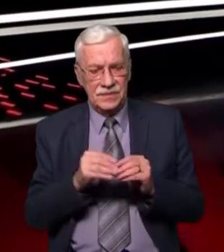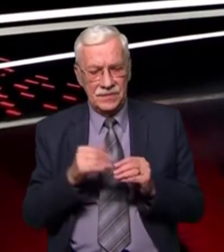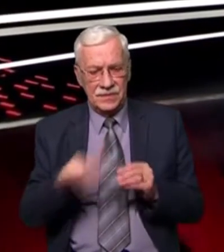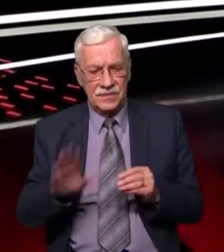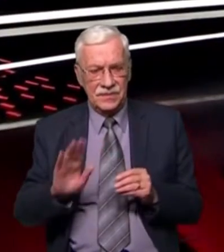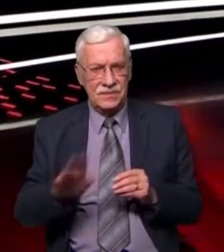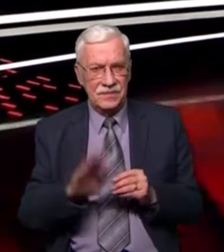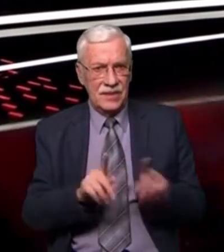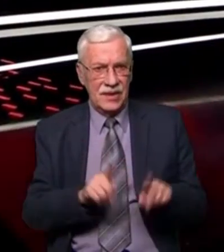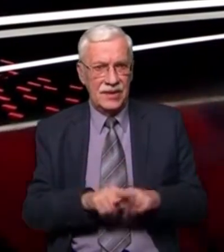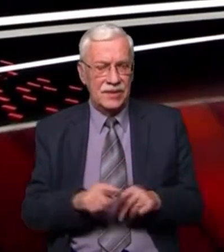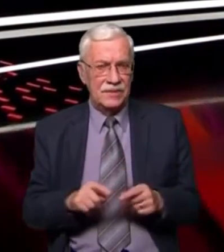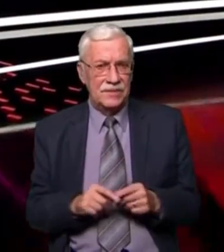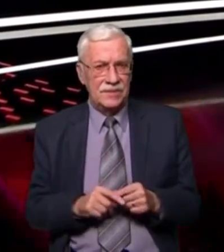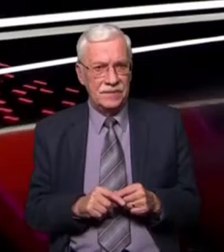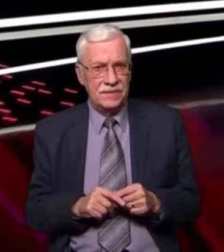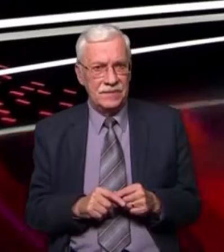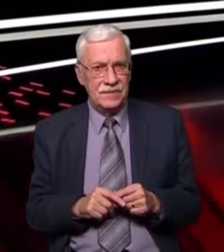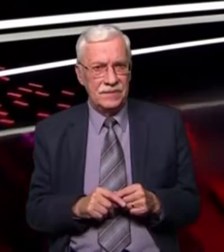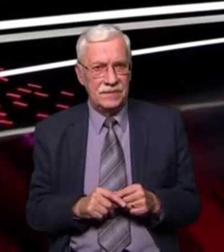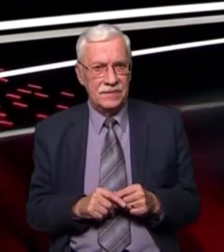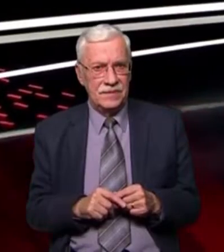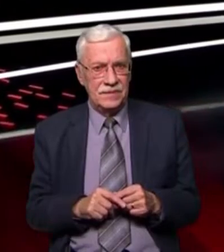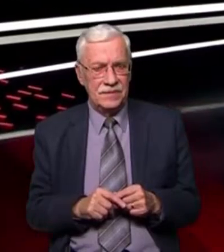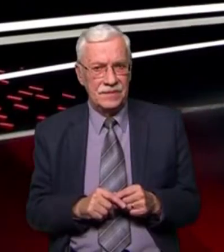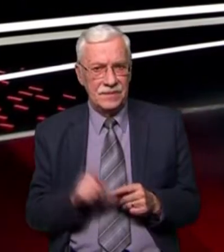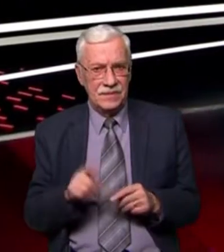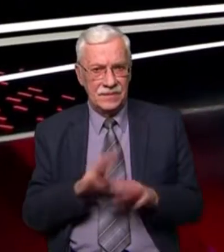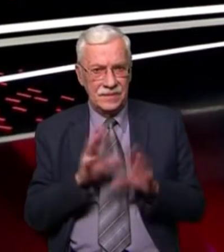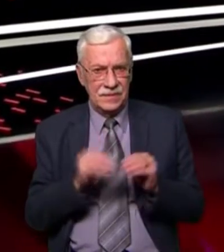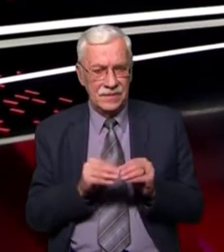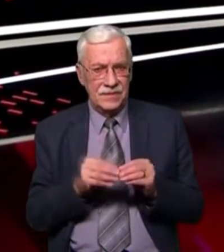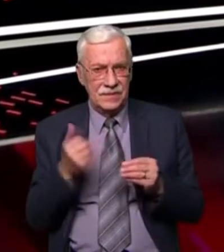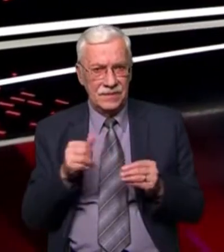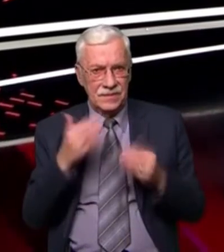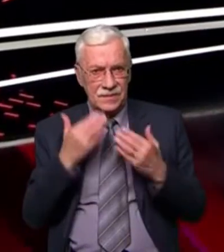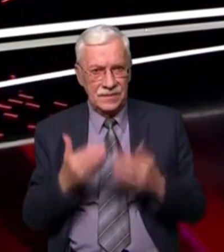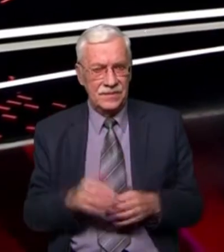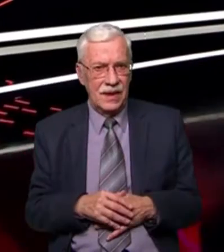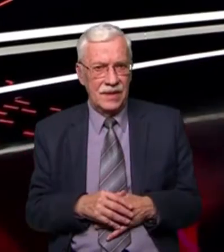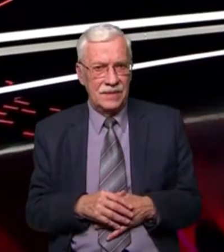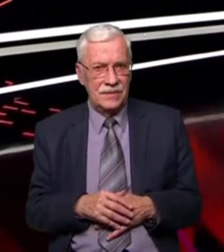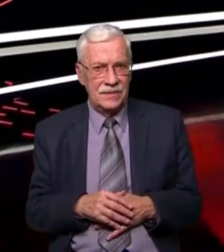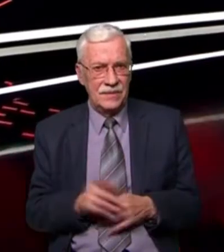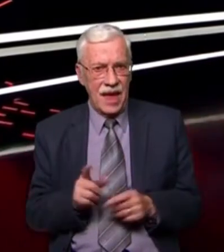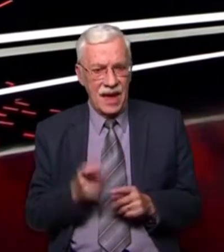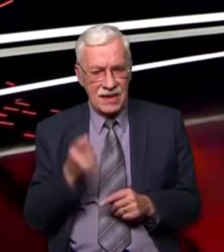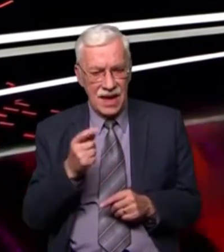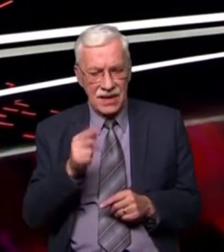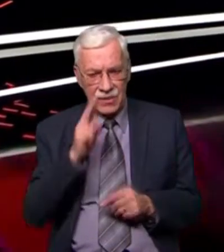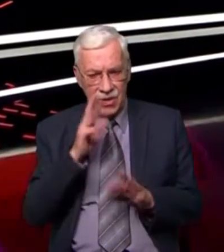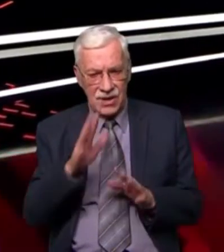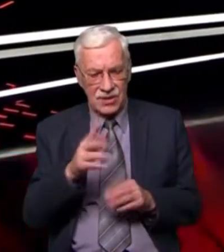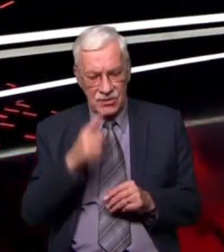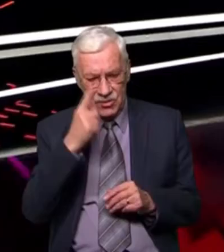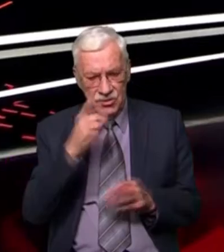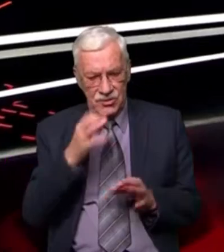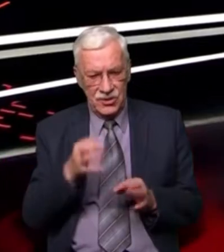piłkarzy angielskich. Dokładnie. Jak to rozumiem, wszystko. To kropka. Dziękuję bardzo. Film w TVP Sport.